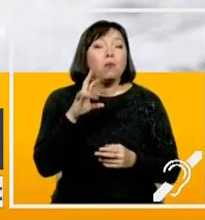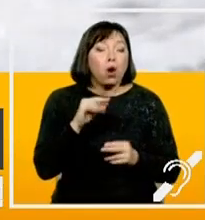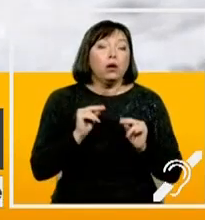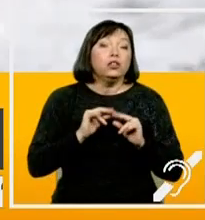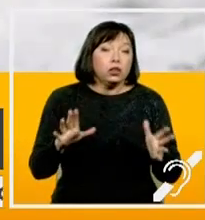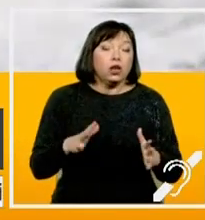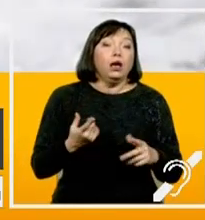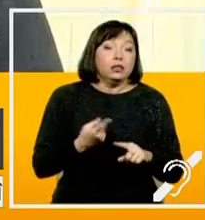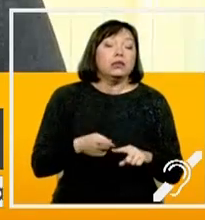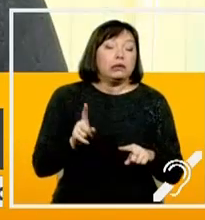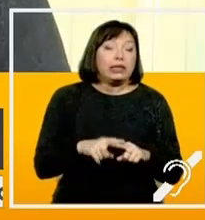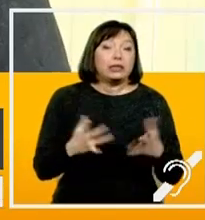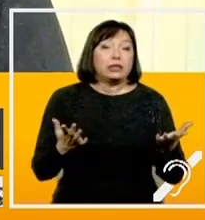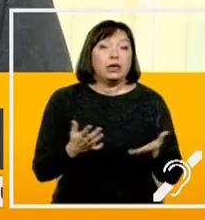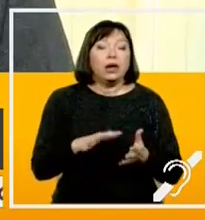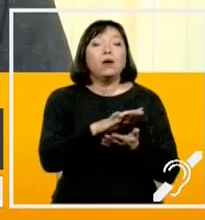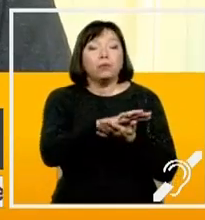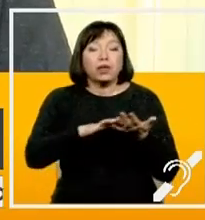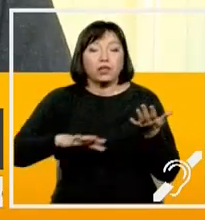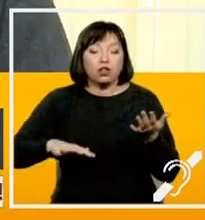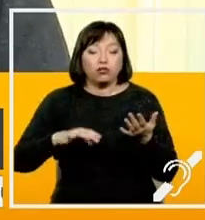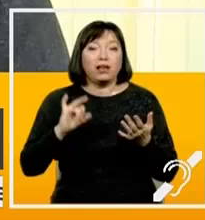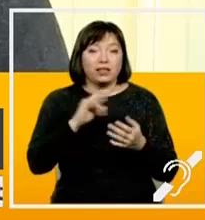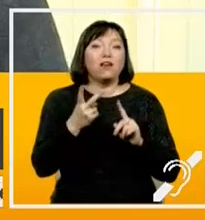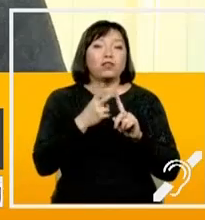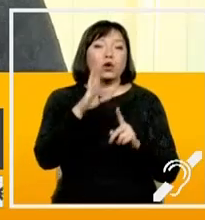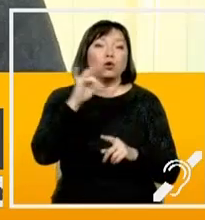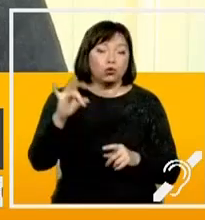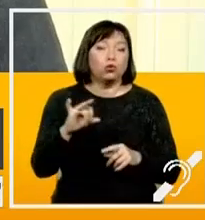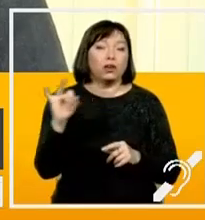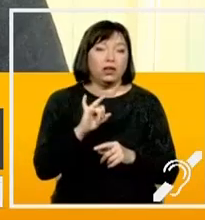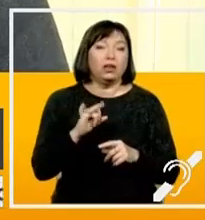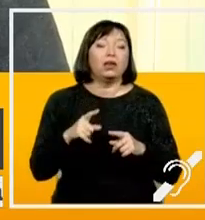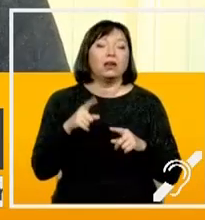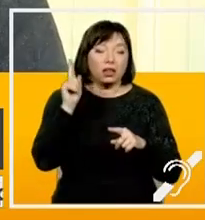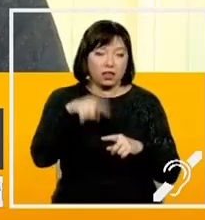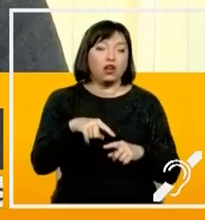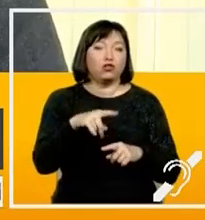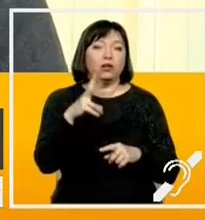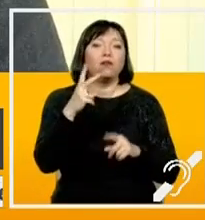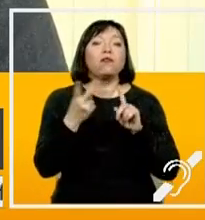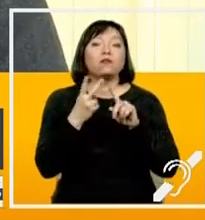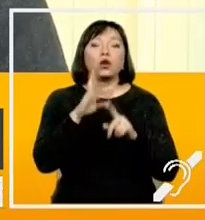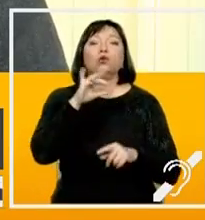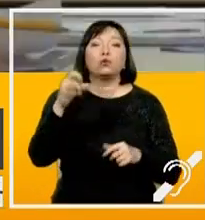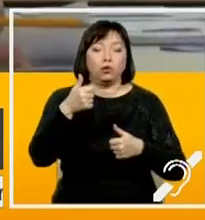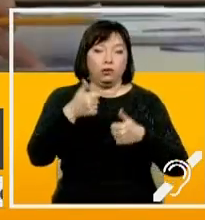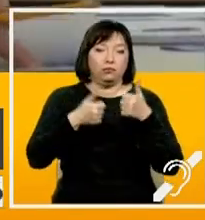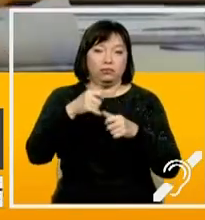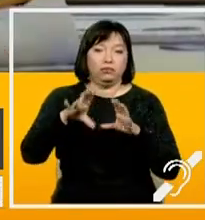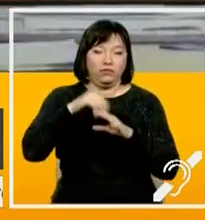nefericire, acest lucru, cu siguranță, va continua și în perioada următoare, afectând și turul 2 al alegerilor